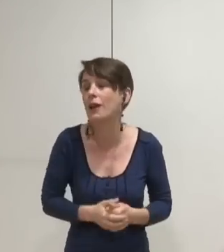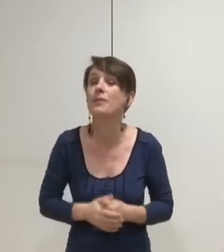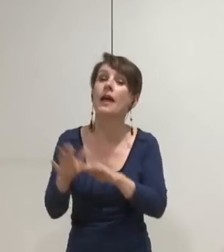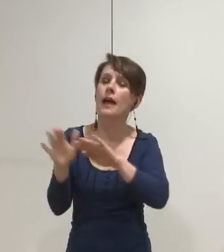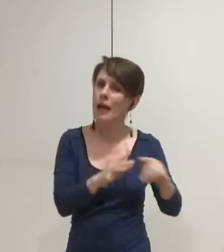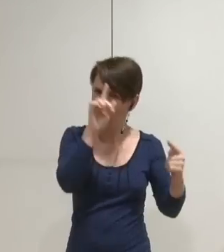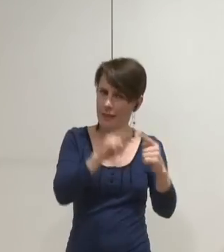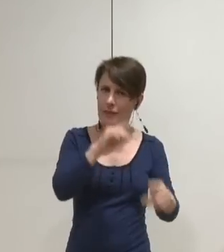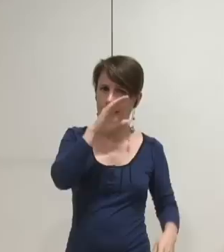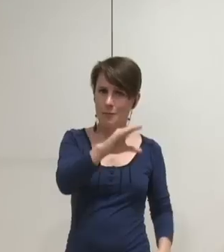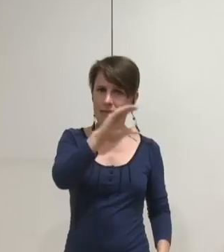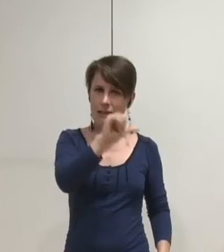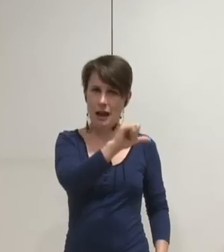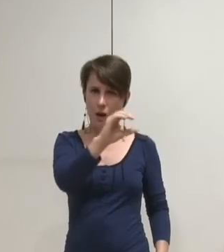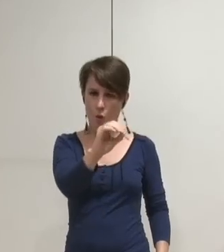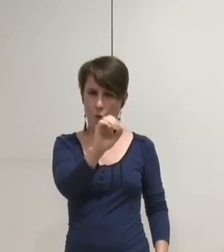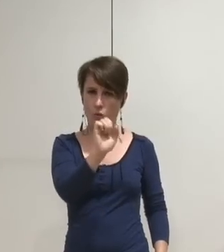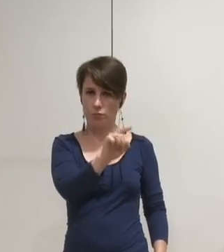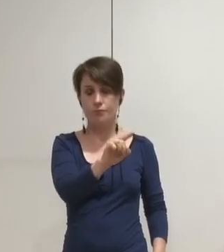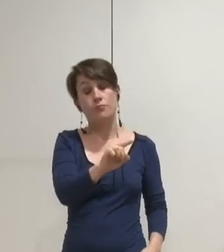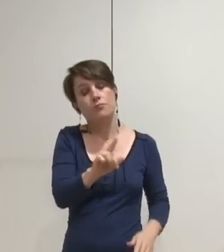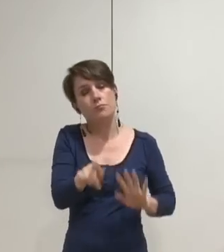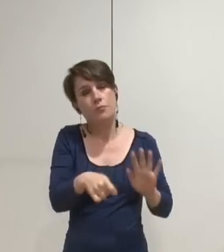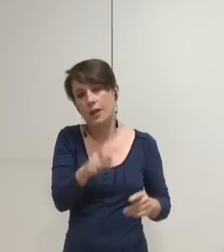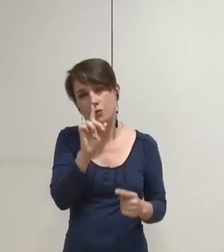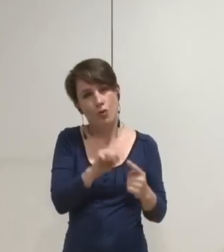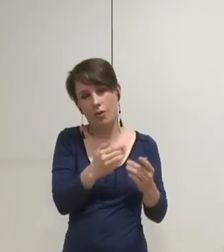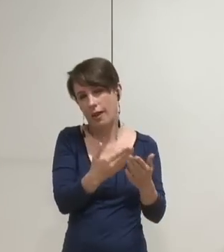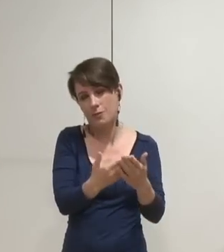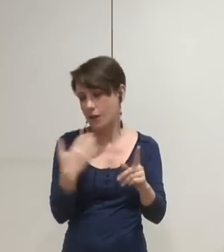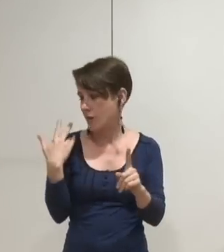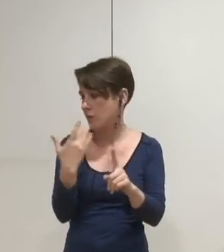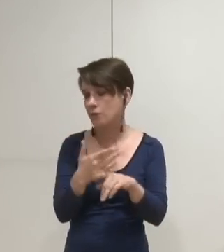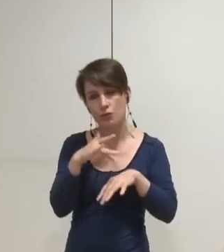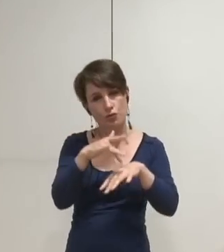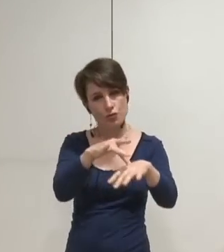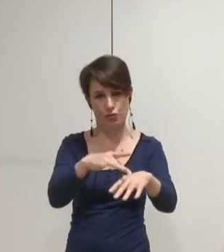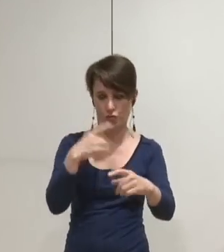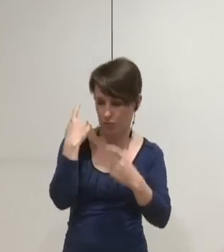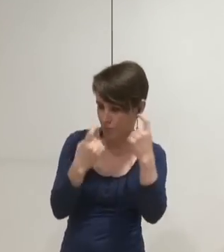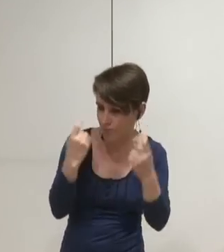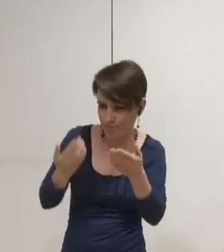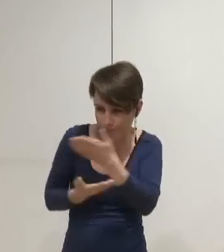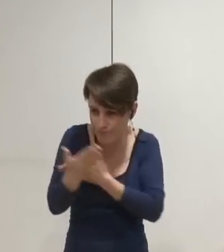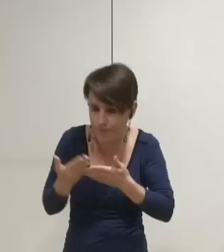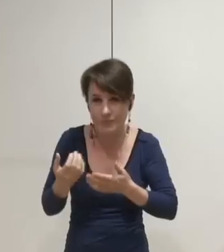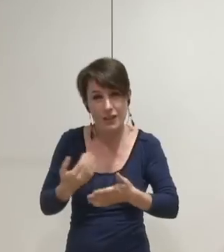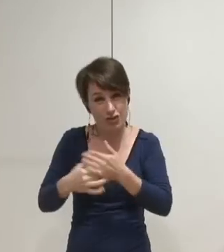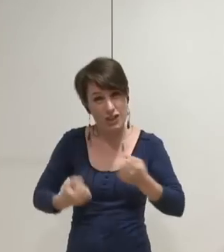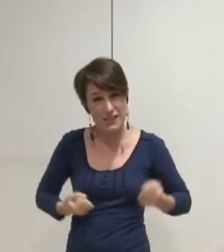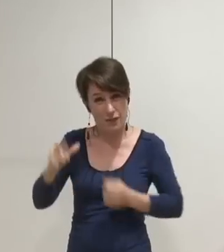CAO vous pensez bien que cette question a été éminemment discutée à la fois par nos services juridiques par les services